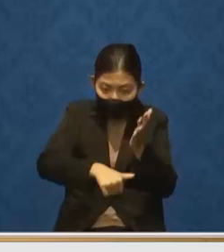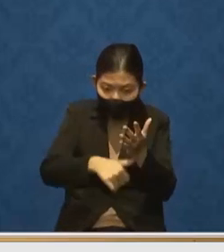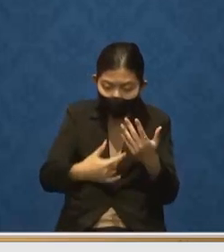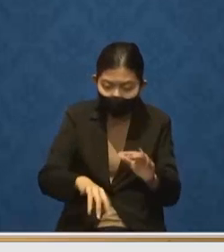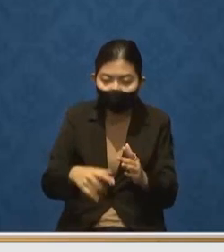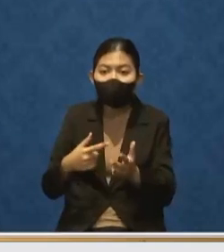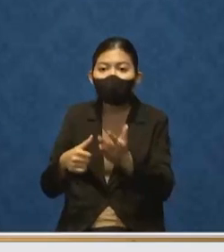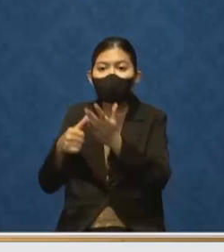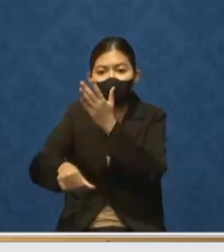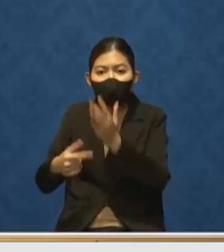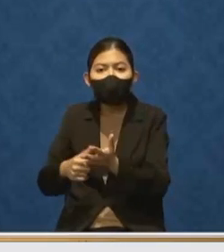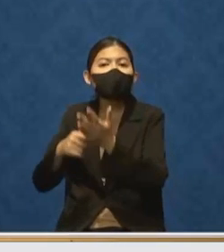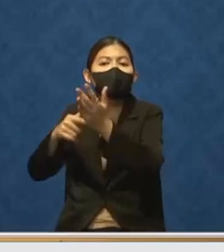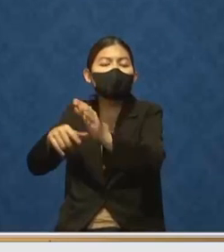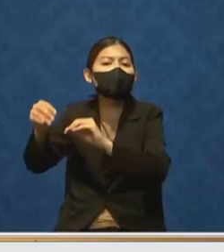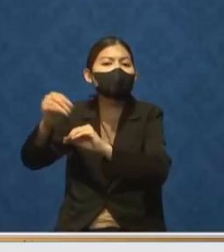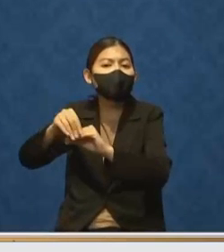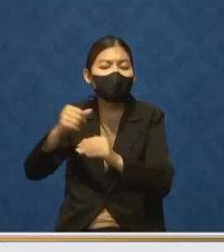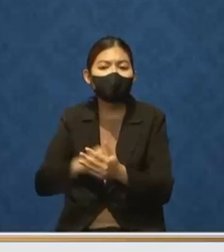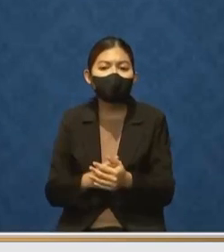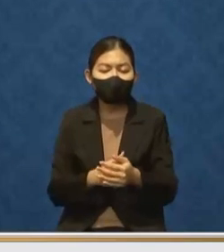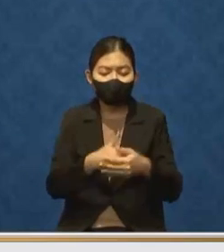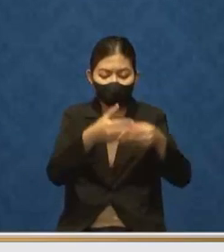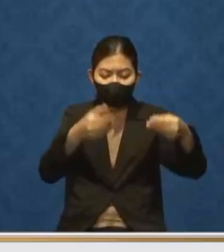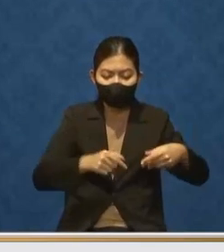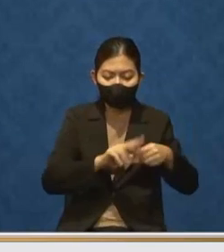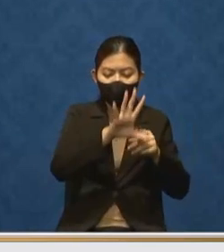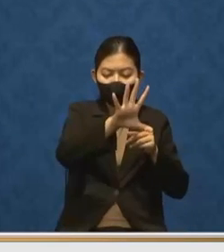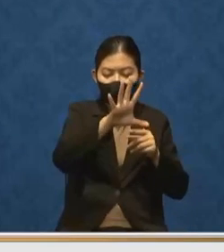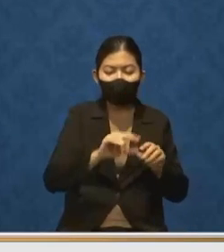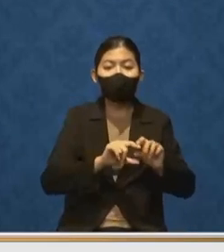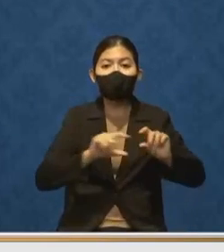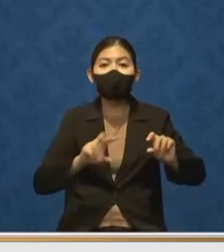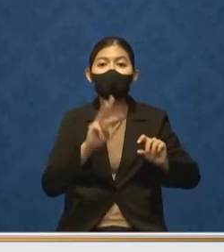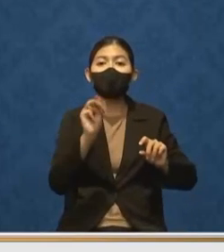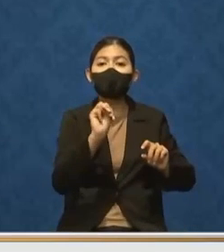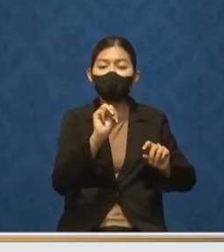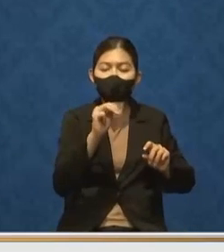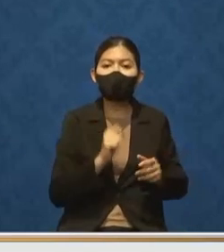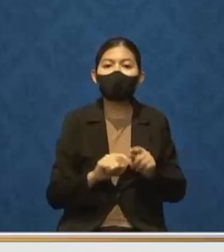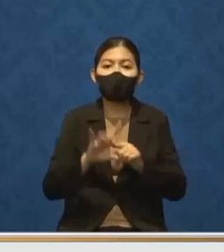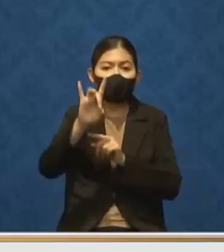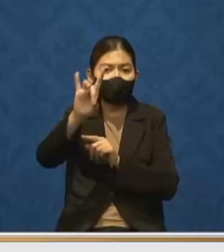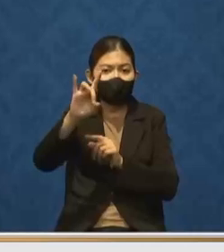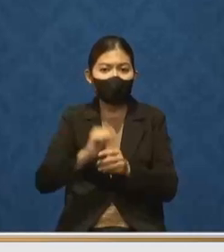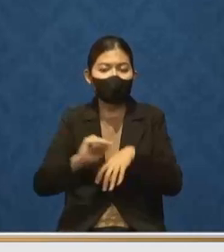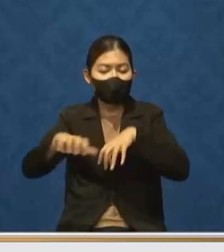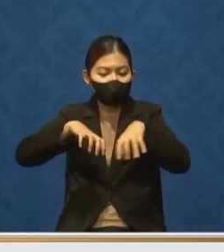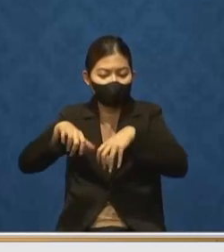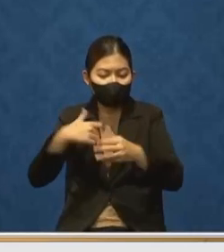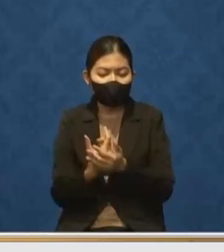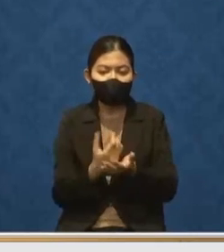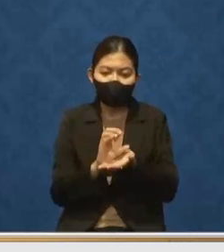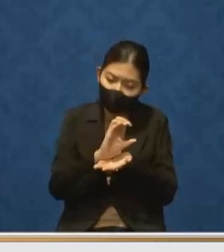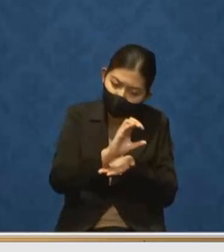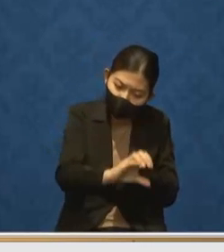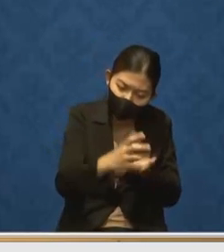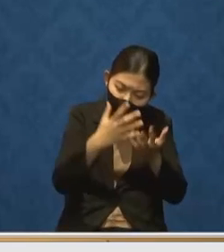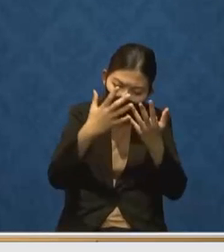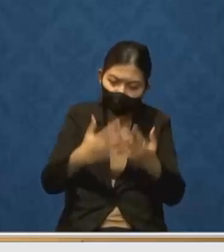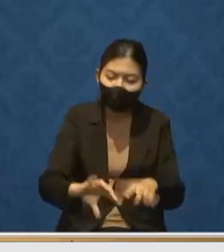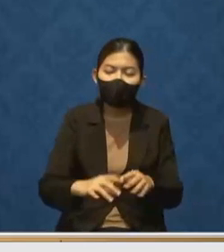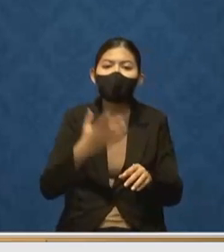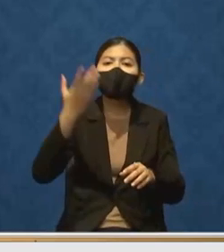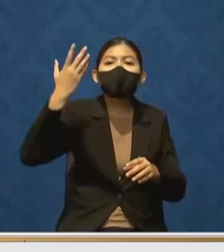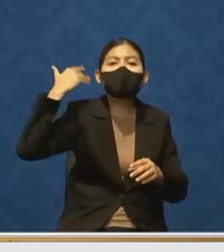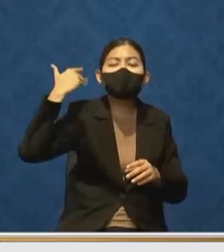เติมแสดงไว้ในเอกสารงบประมาณฉบับที่5เล่มคาดม่วง8ผลการดำเนินงานและการใช้จ่ายงบประมาณของปีงบประมาณที่ล่วงมาแล้วแส